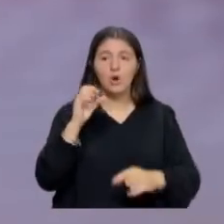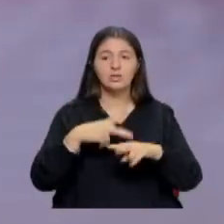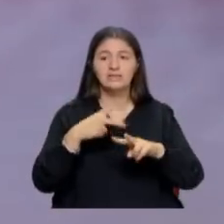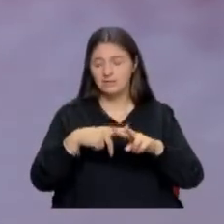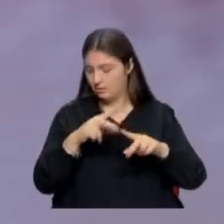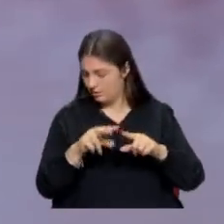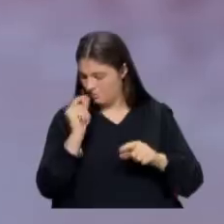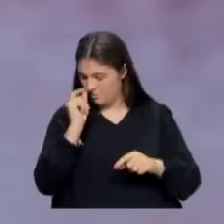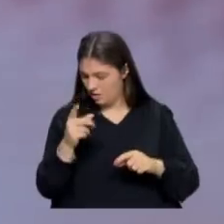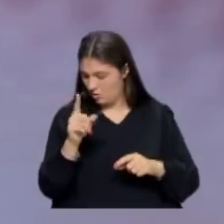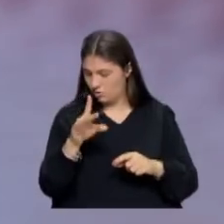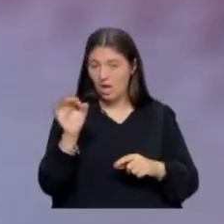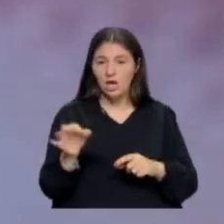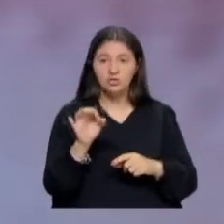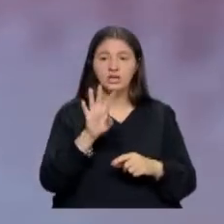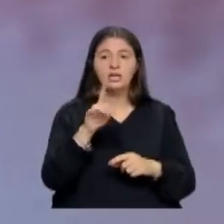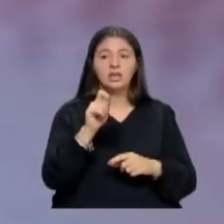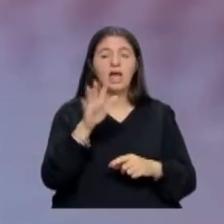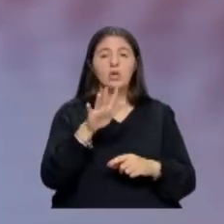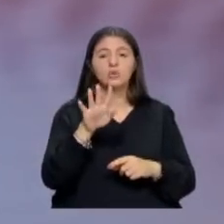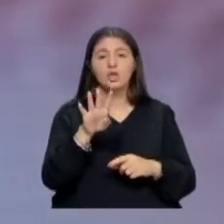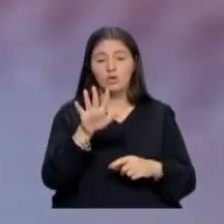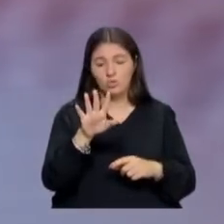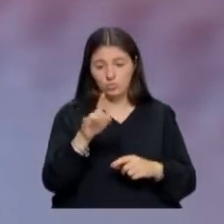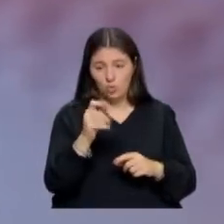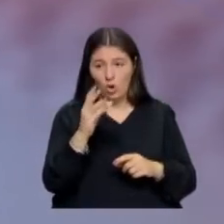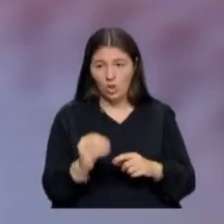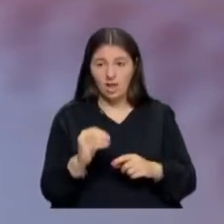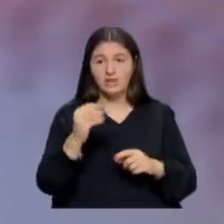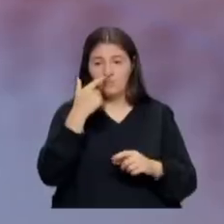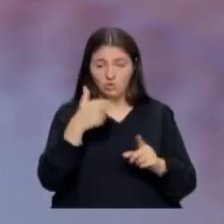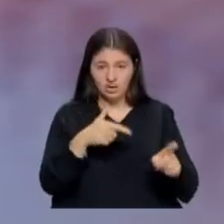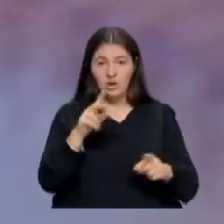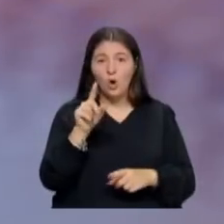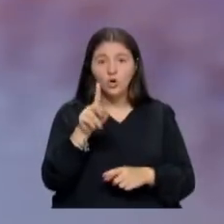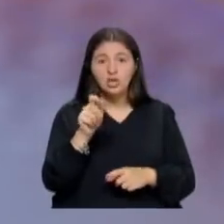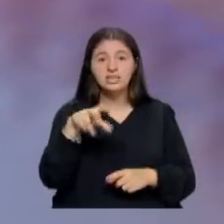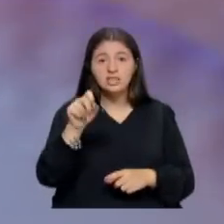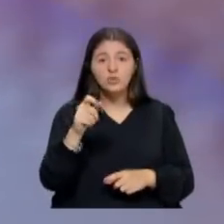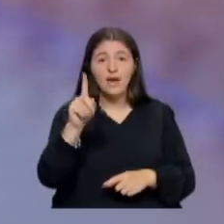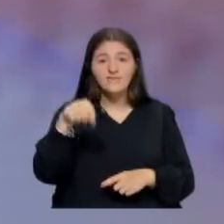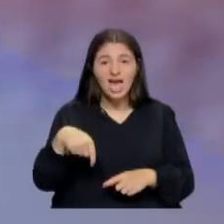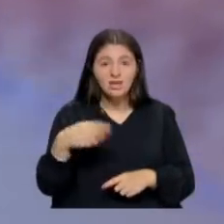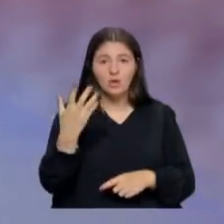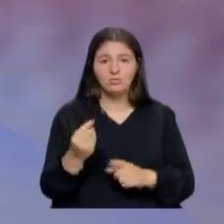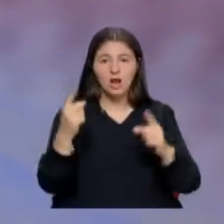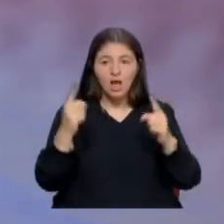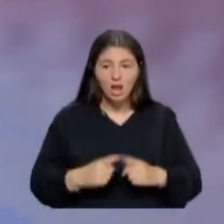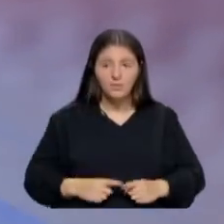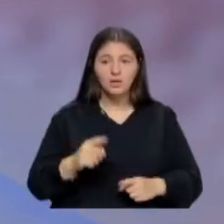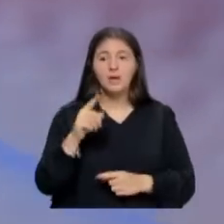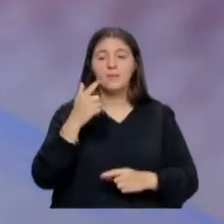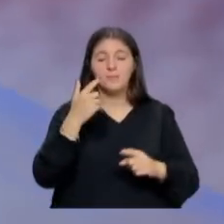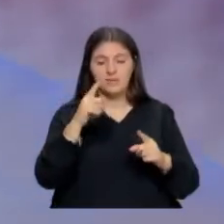Bingöl 13 Eylül 2023'te 40 lira 54 kuruşa ulaşan motorinin 13 lira 80 kuruşunun vergi olduğunu hesapladığı